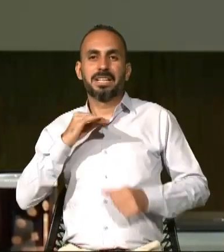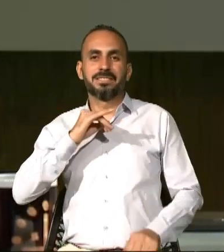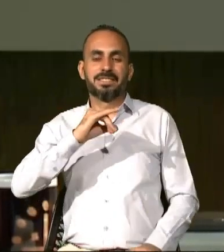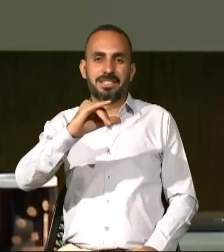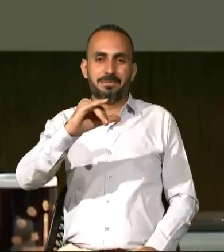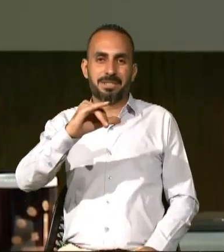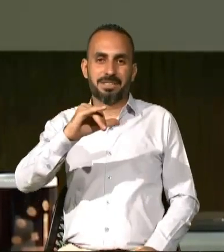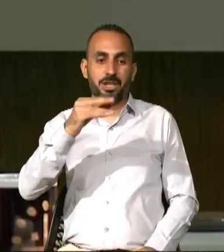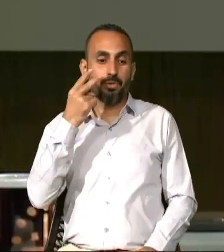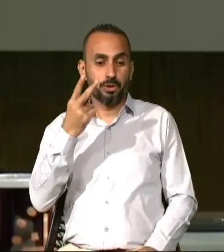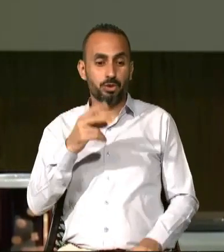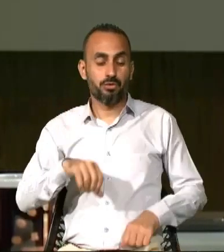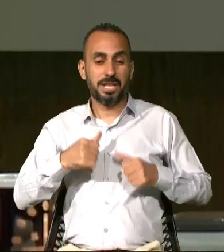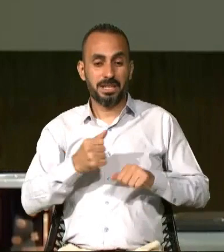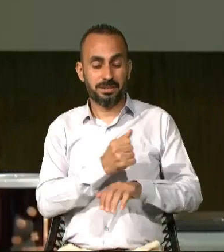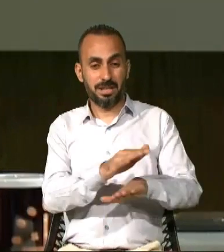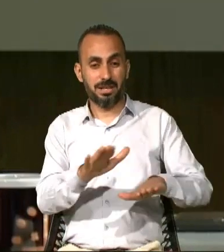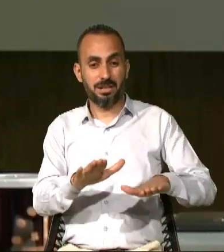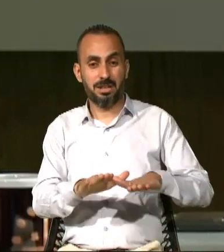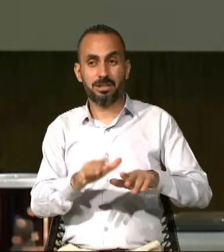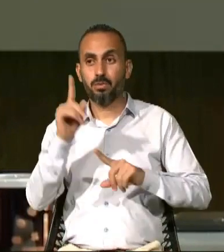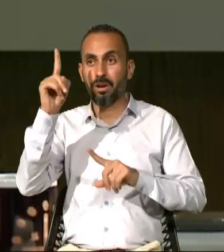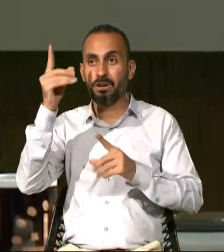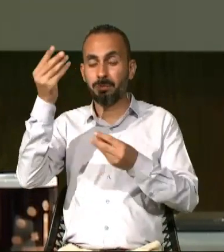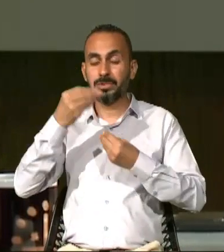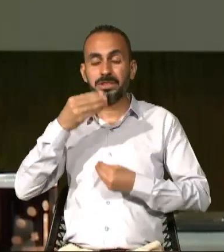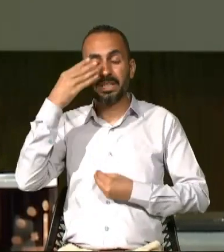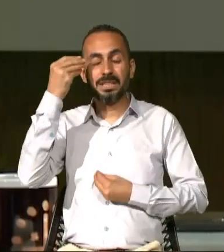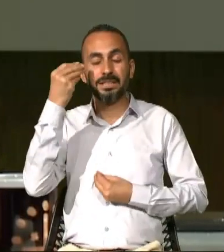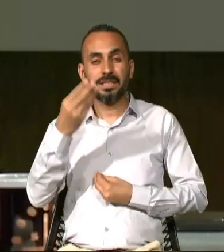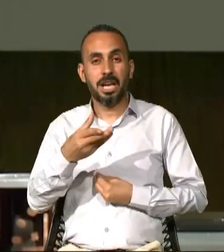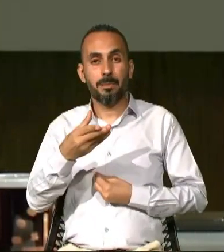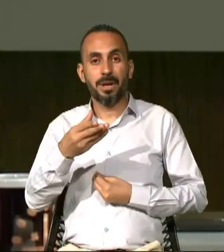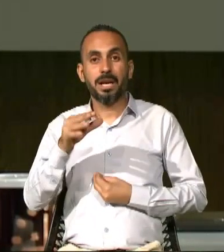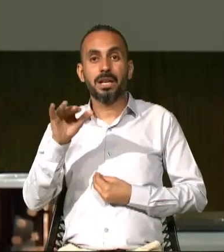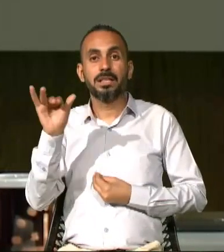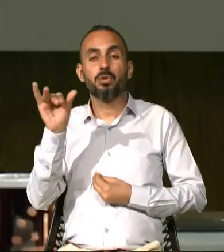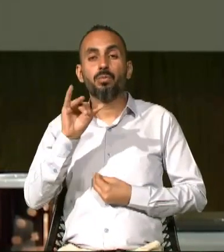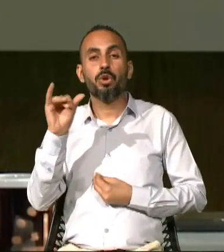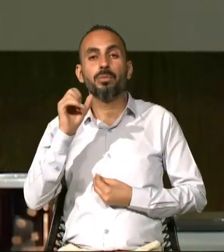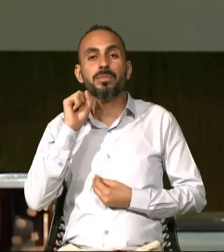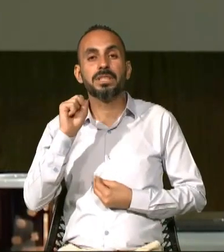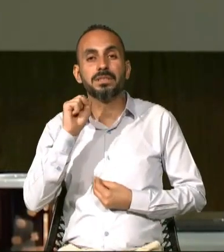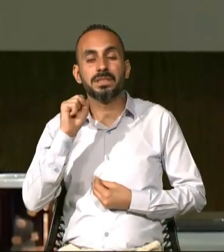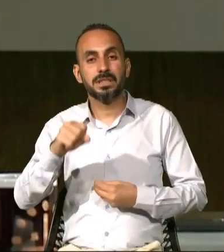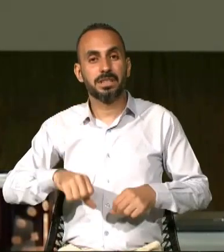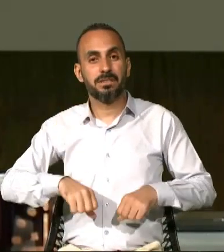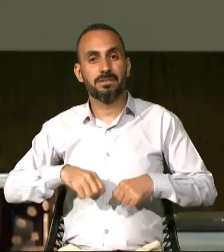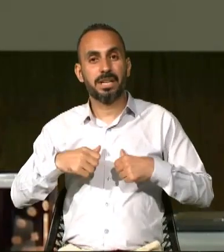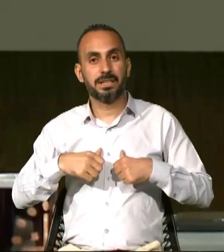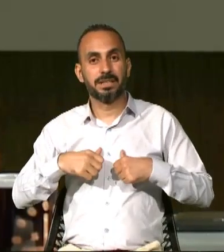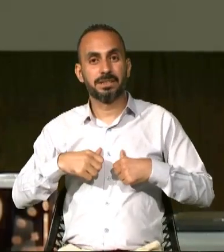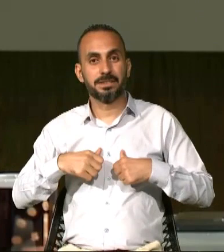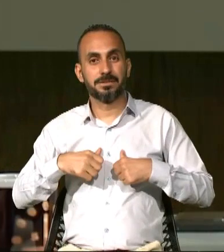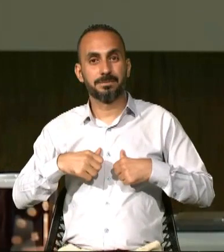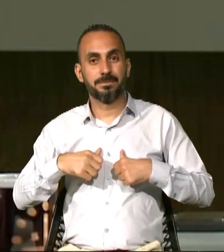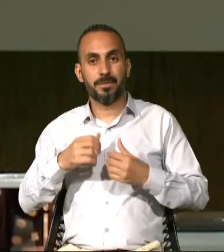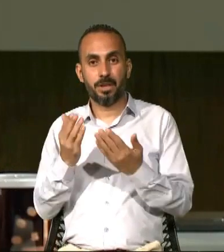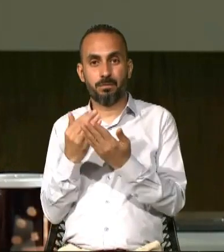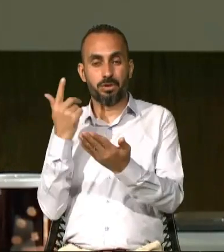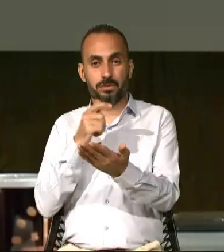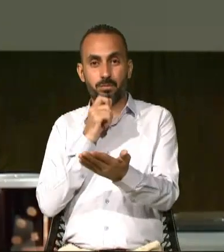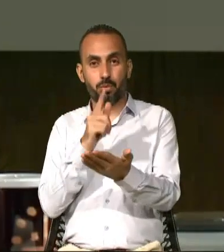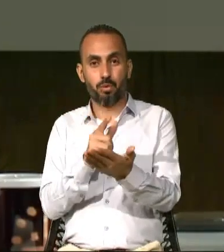الأرض. فربنا يدينا نعمة وننشغل بأهم موضوع، وهو هل اسمنا مكتوب في سفر الحياة؟